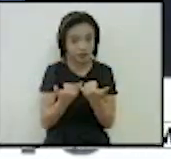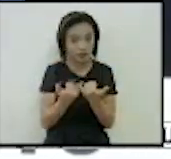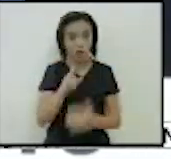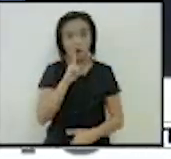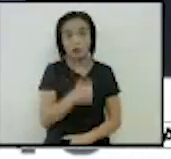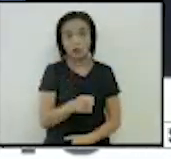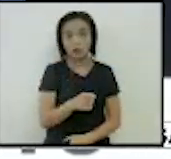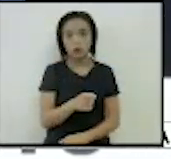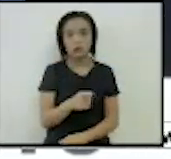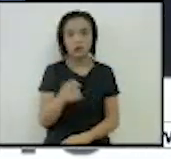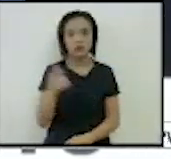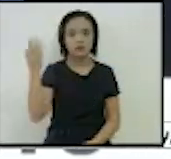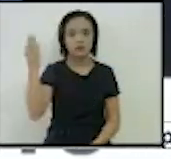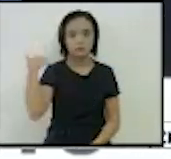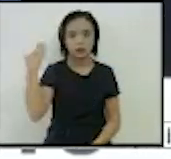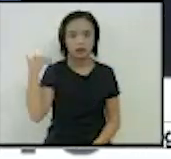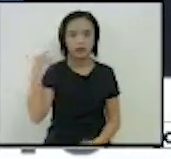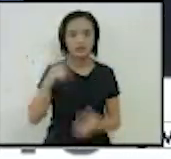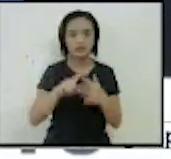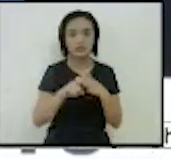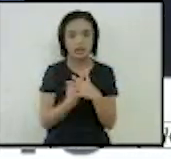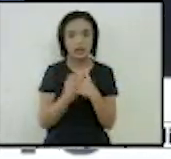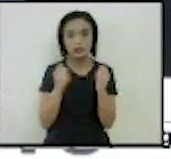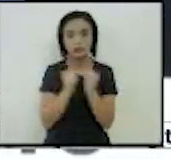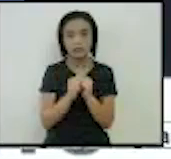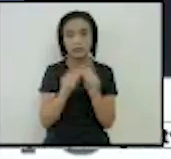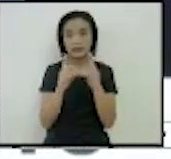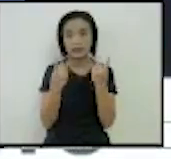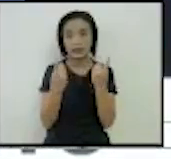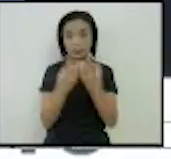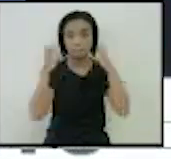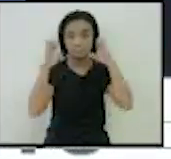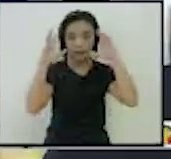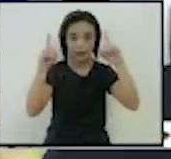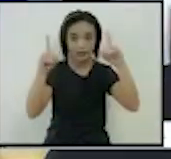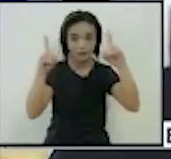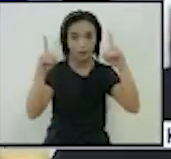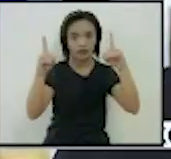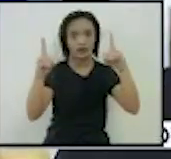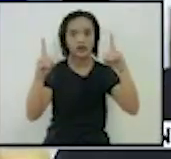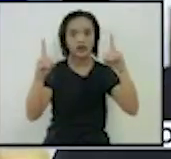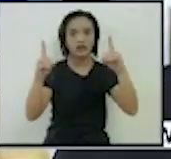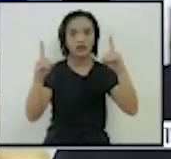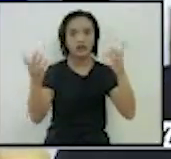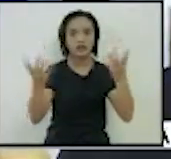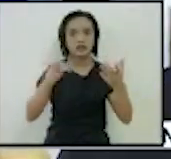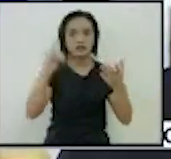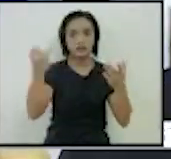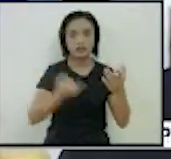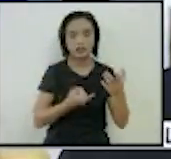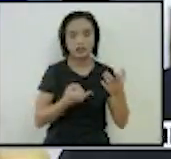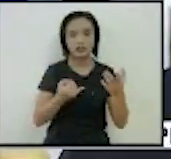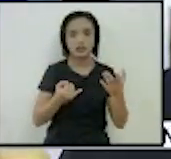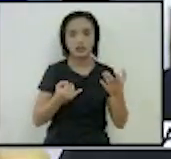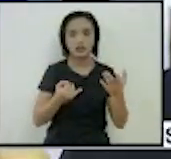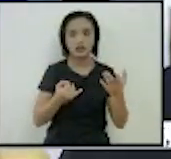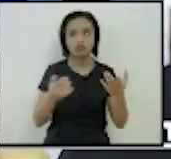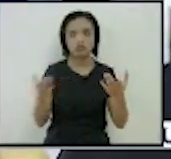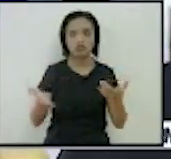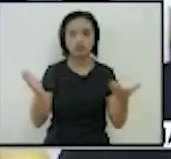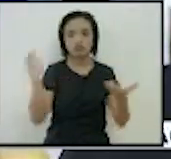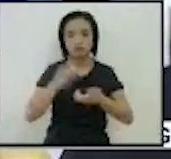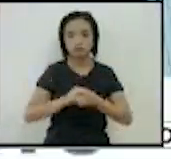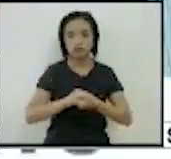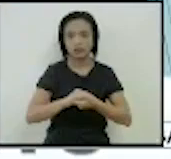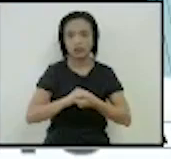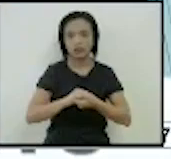coordination with DepEd, headed by VP Sara. We're partnering with them with their last mile